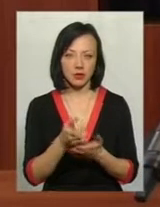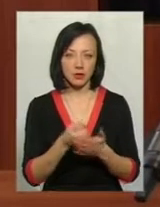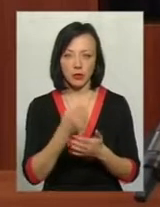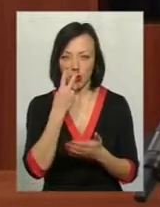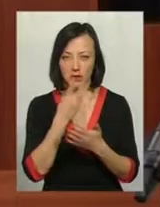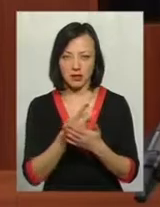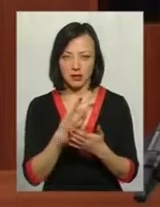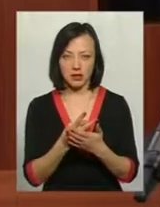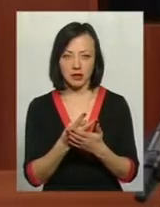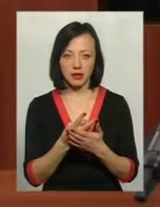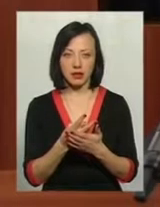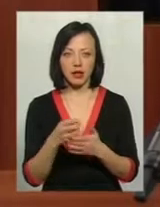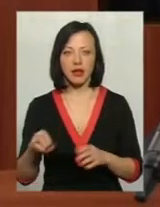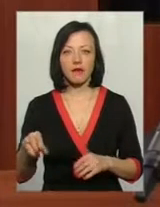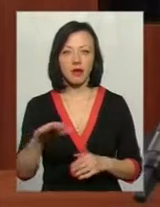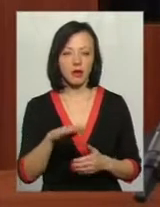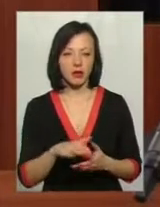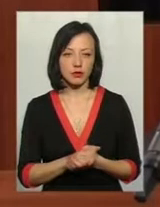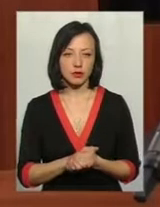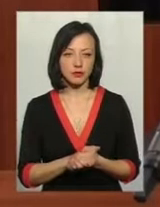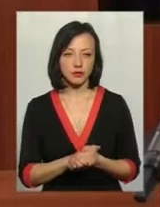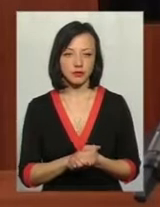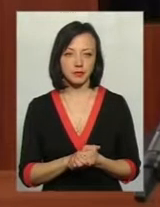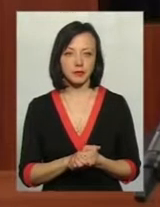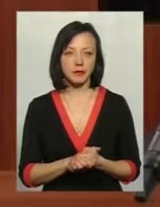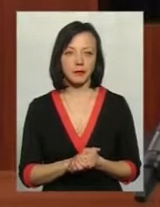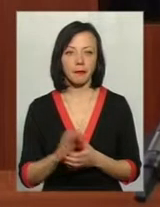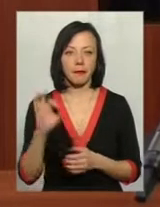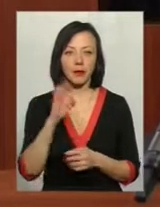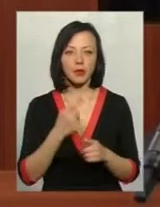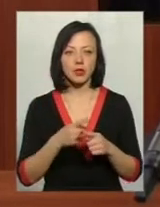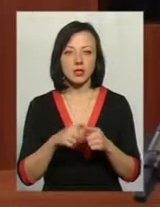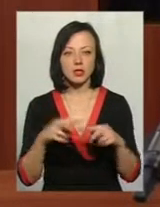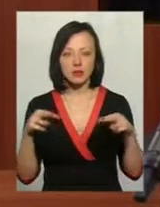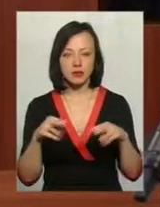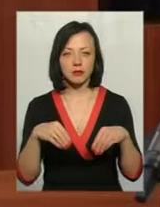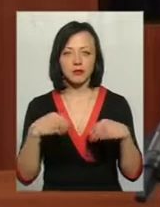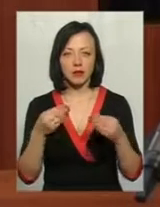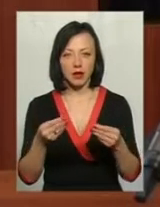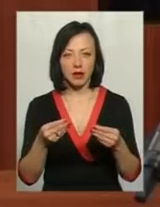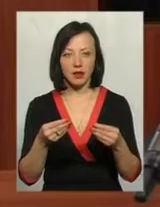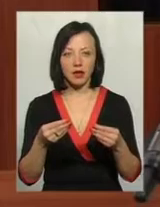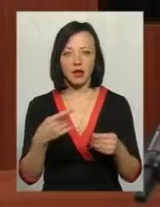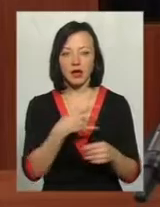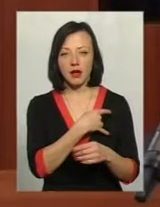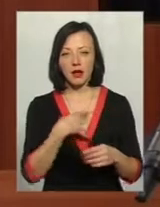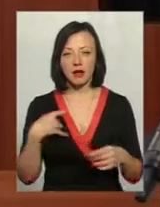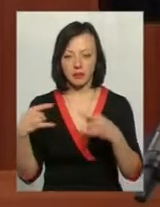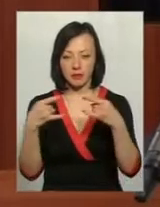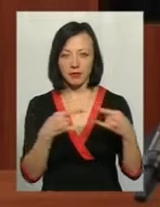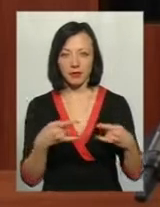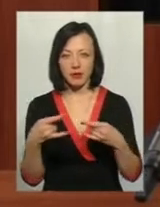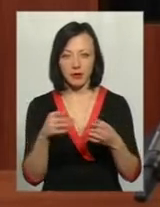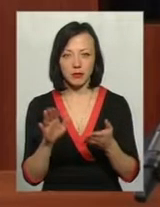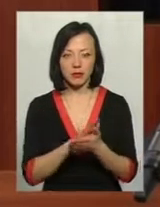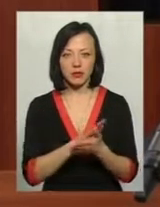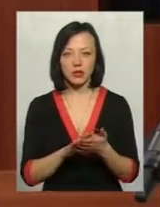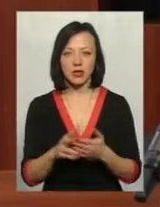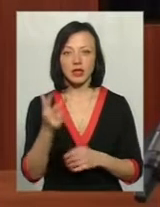показника все ж таки європейського. Про це свідчить і те, що ми дали плівки безкоштовні, мільйони на це затратили. Три